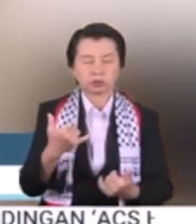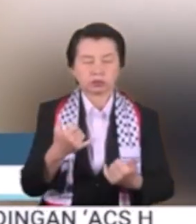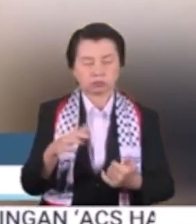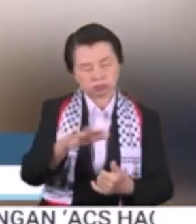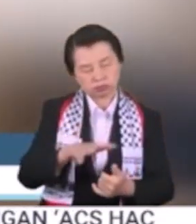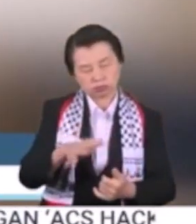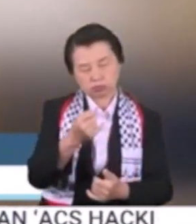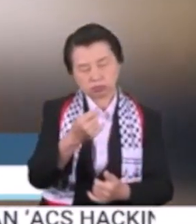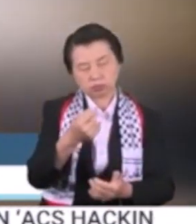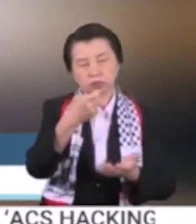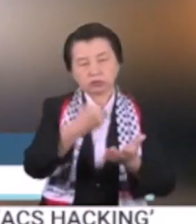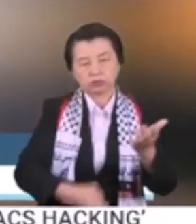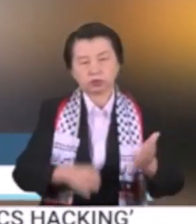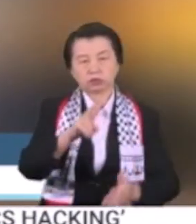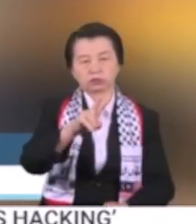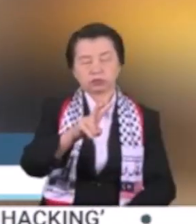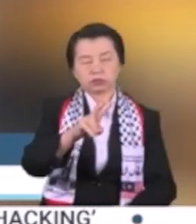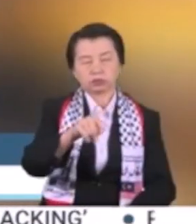dengan anggaran cukai